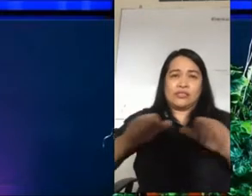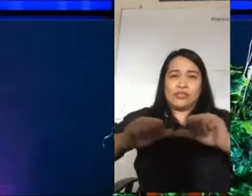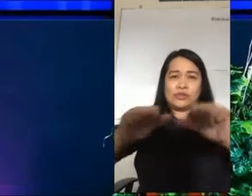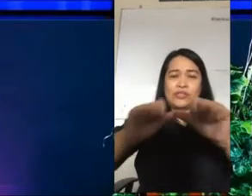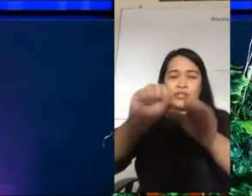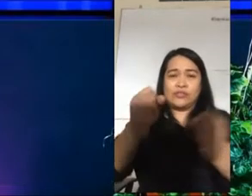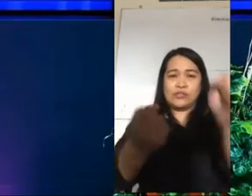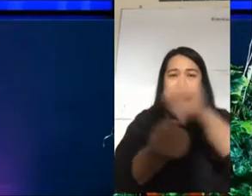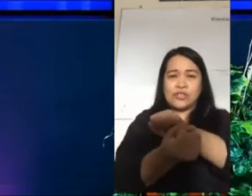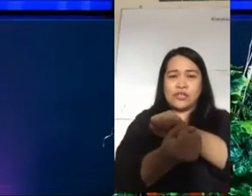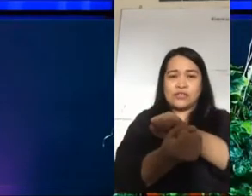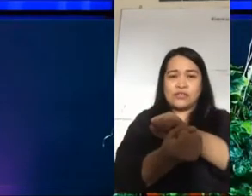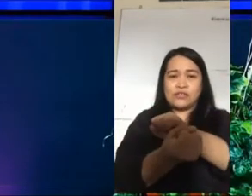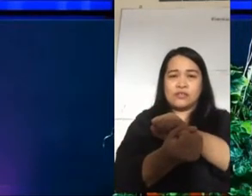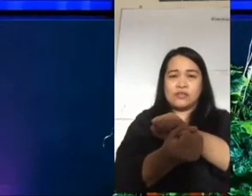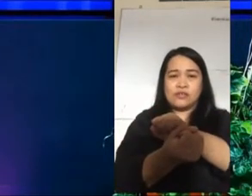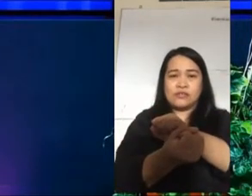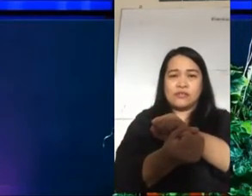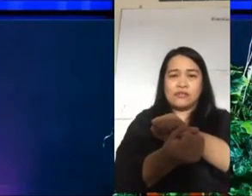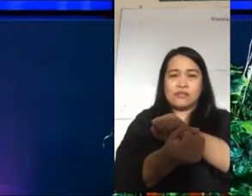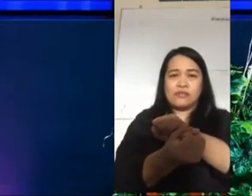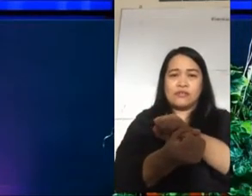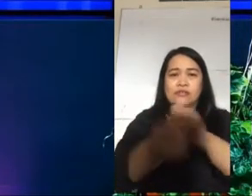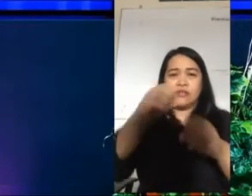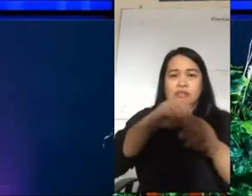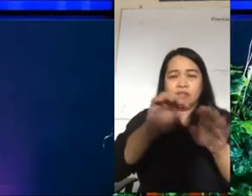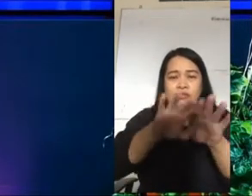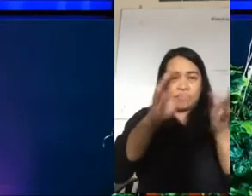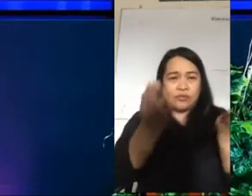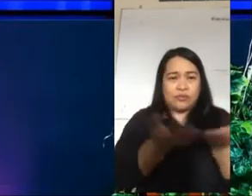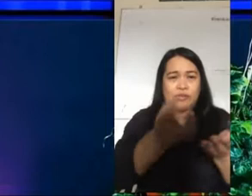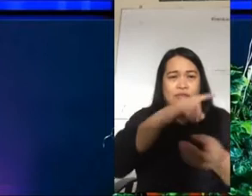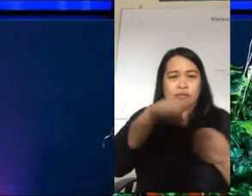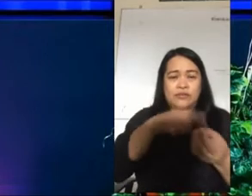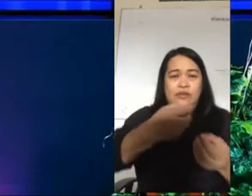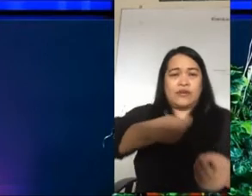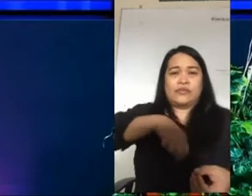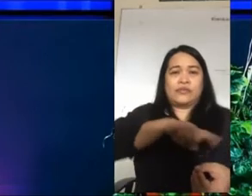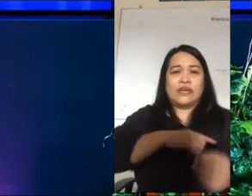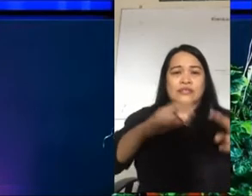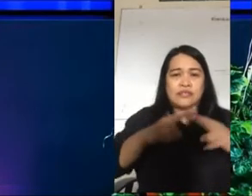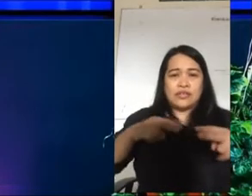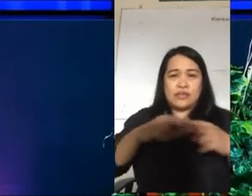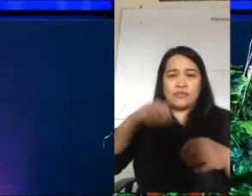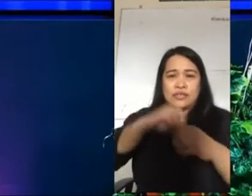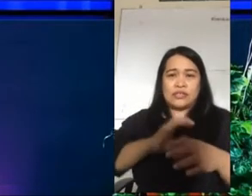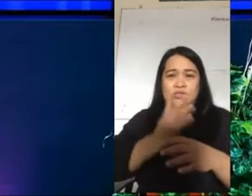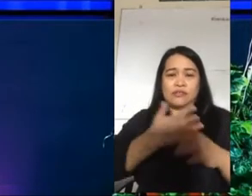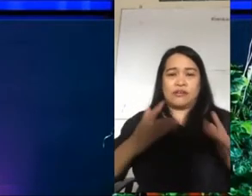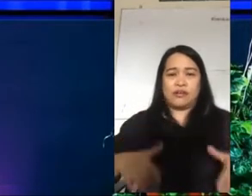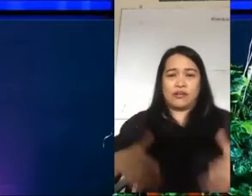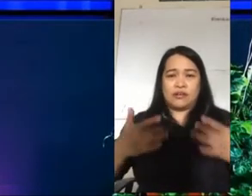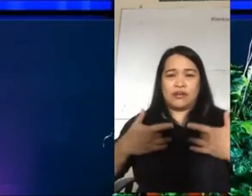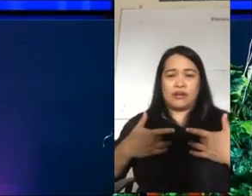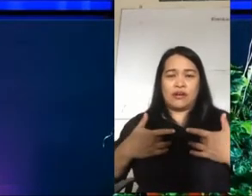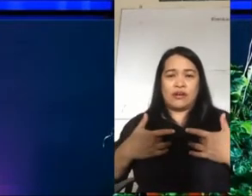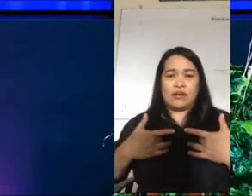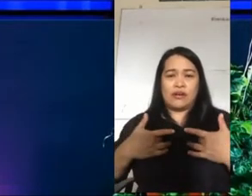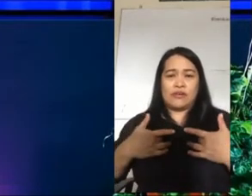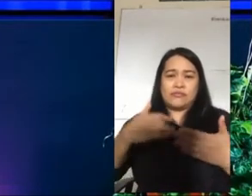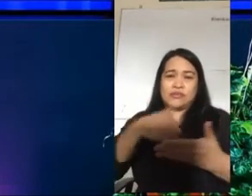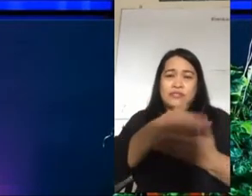brothers and sisters. In the world around us, and even in our lives, some of